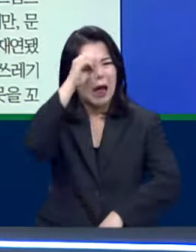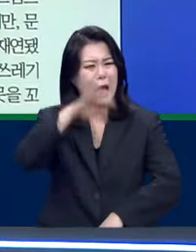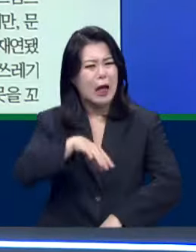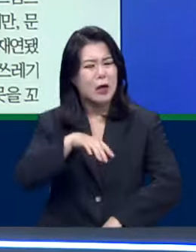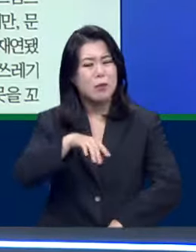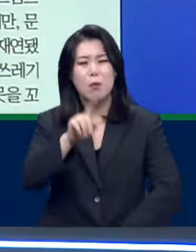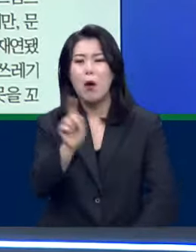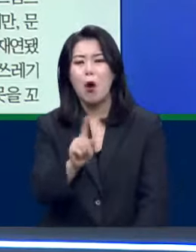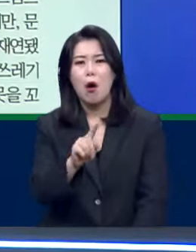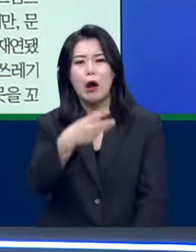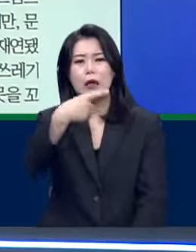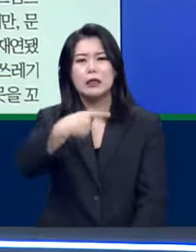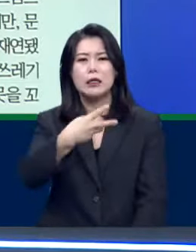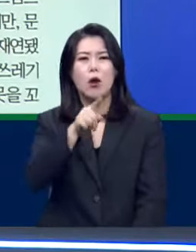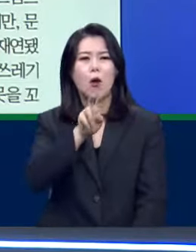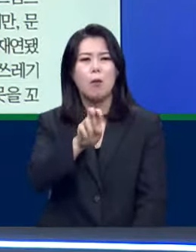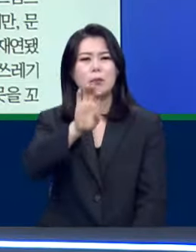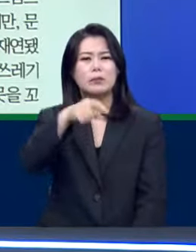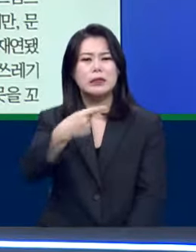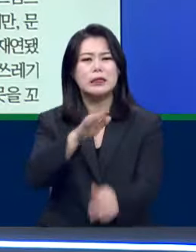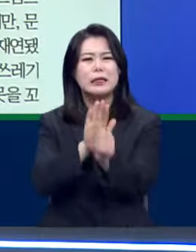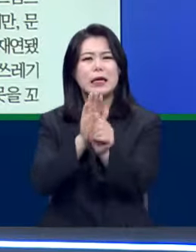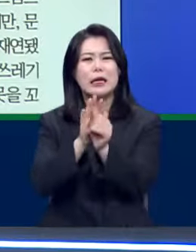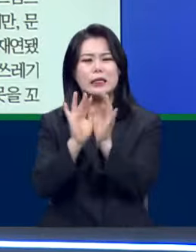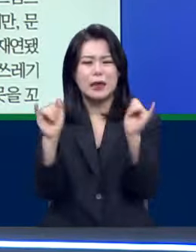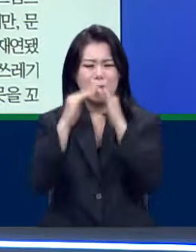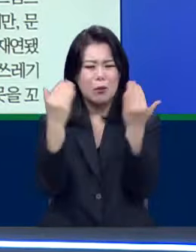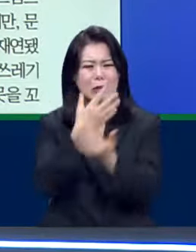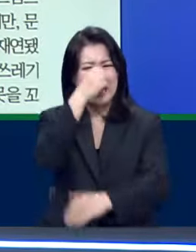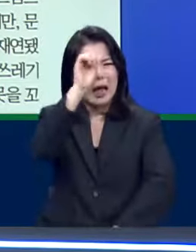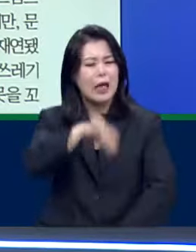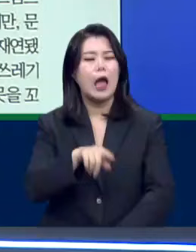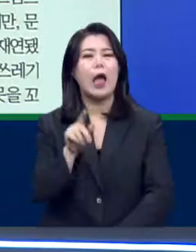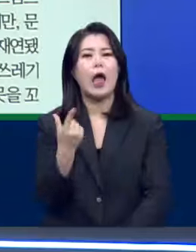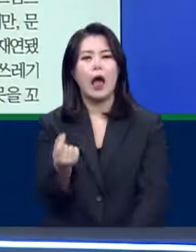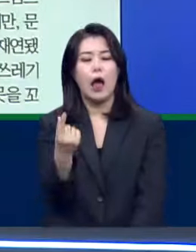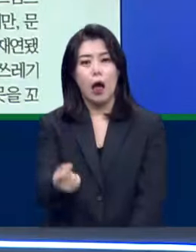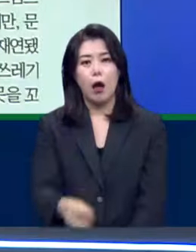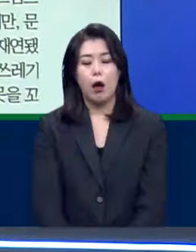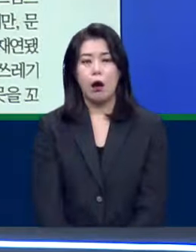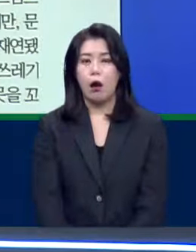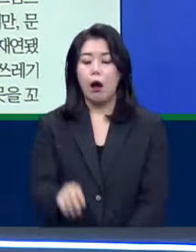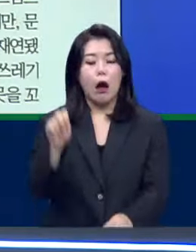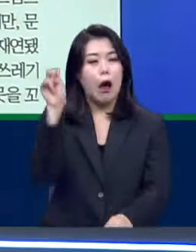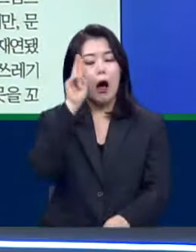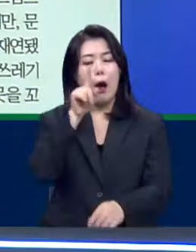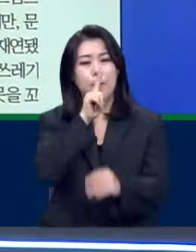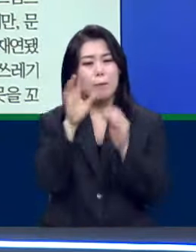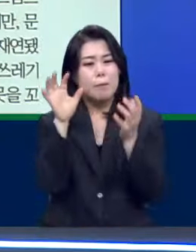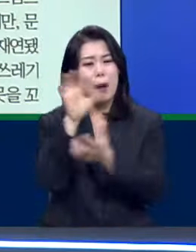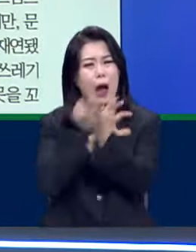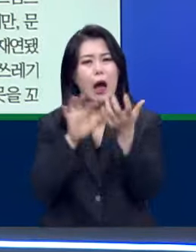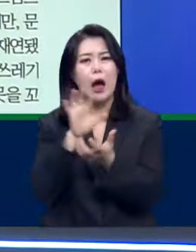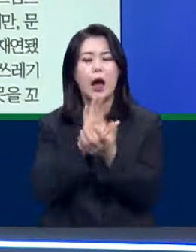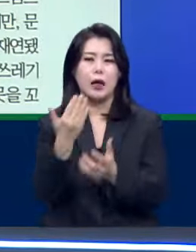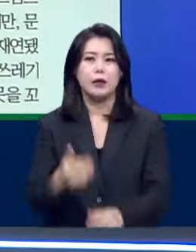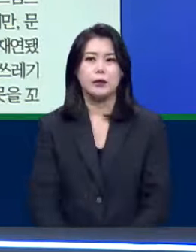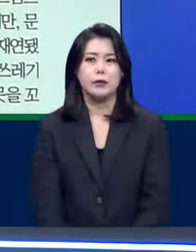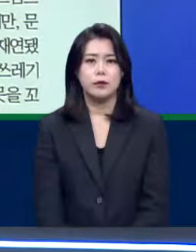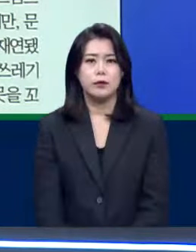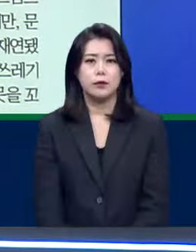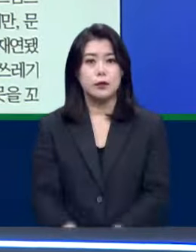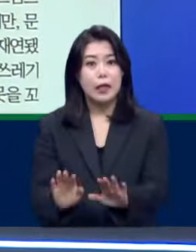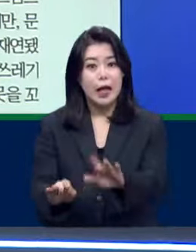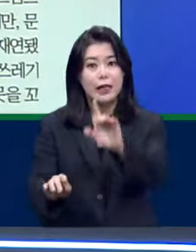쓰레기는 트럼프 지지자들이라고 얘기를 했다는 겁니다 난리가 낮죠 5일이 선